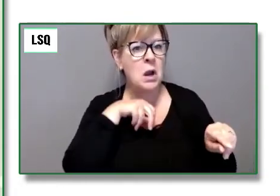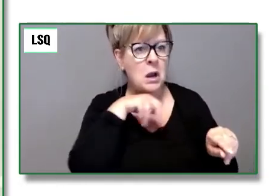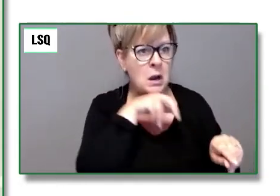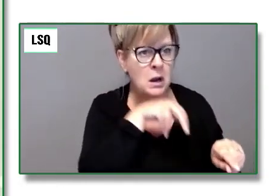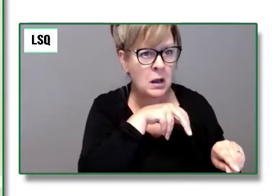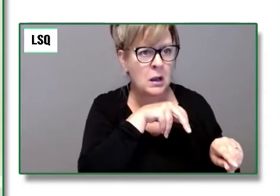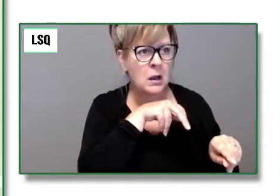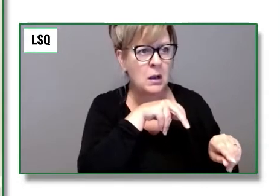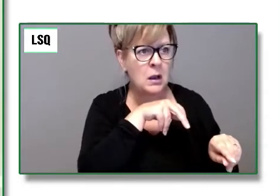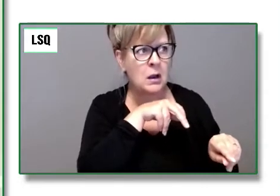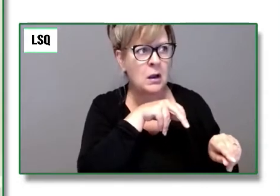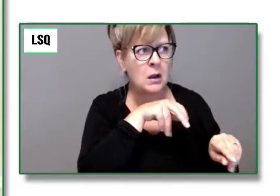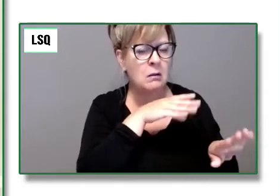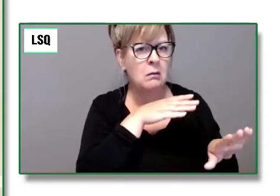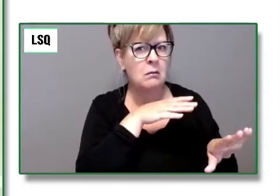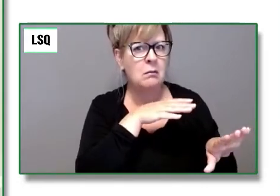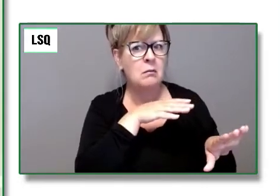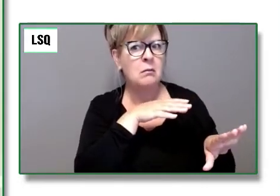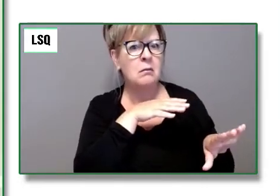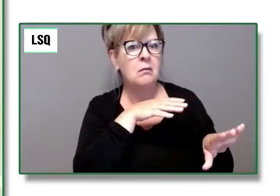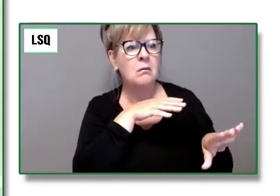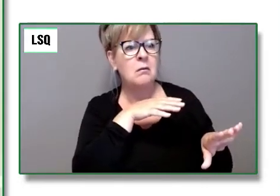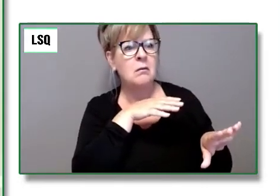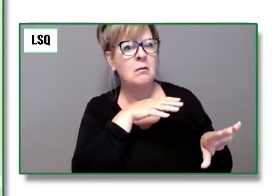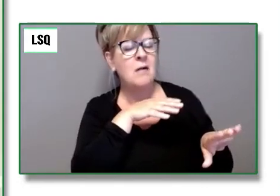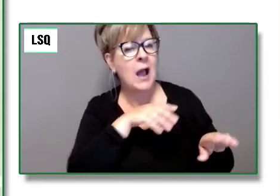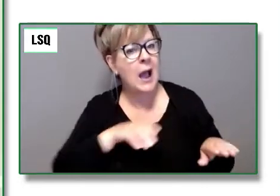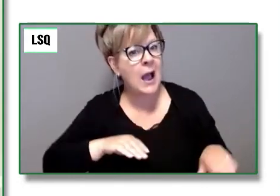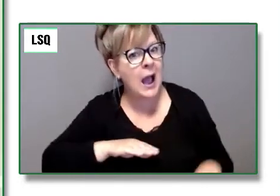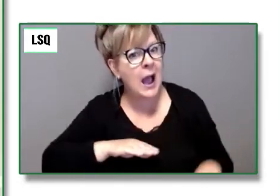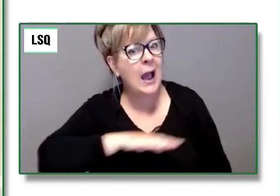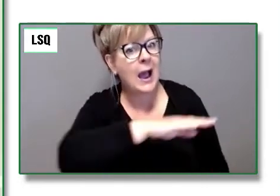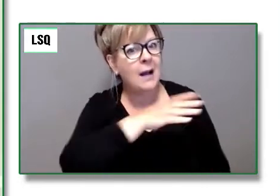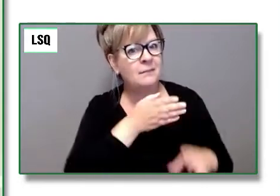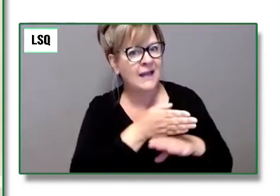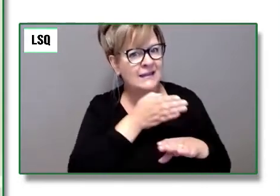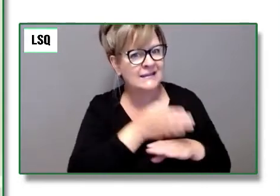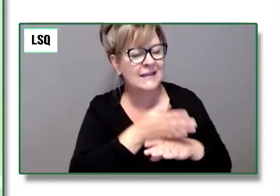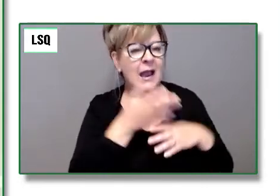avec une rampe d'accès qui vous permet d'y aller en douceur.